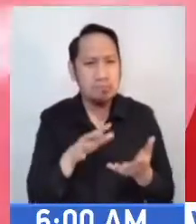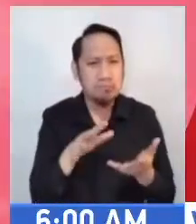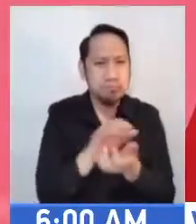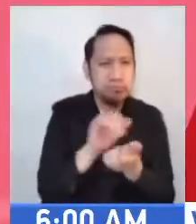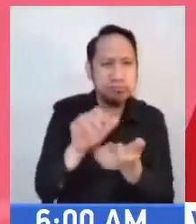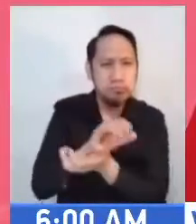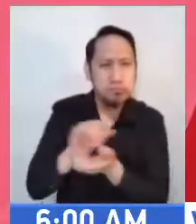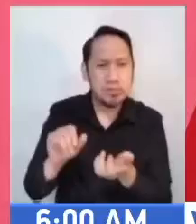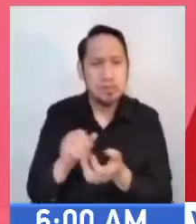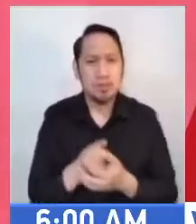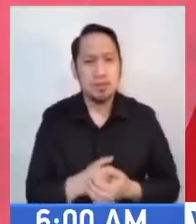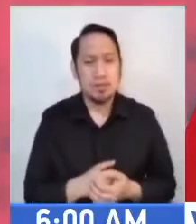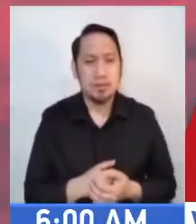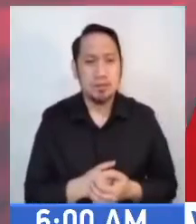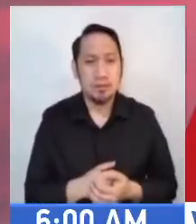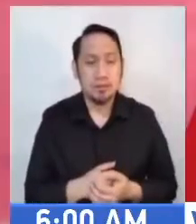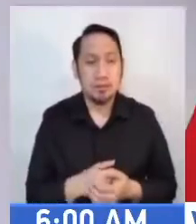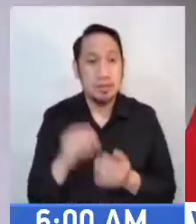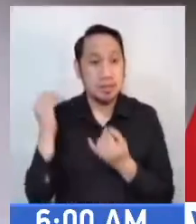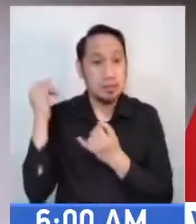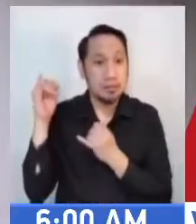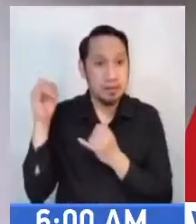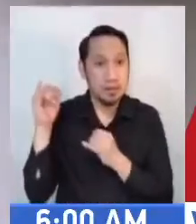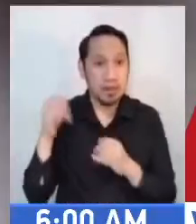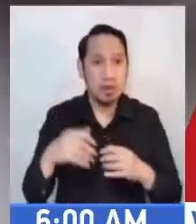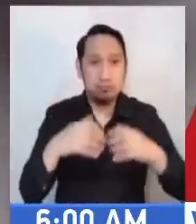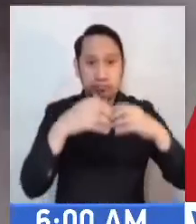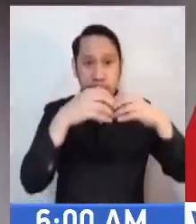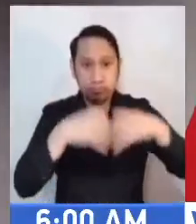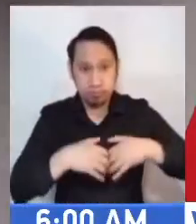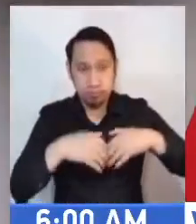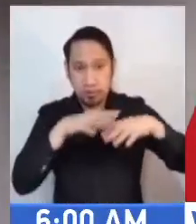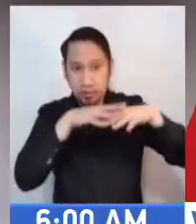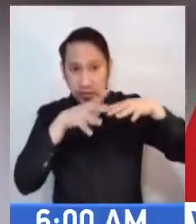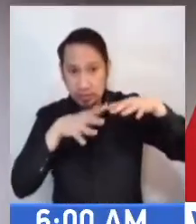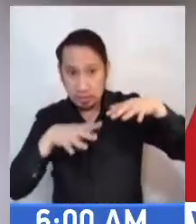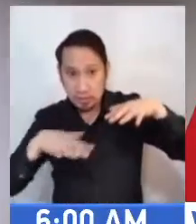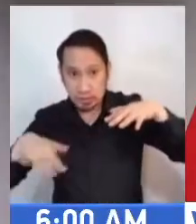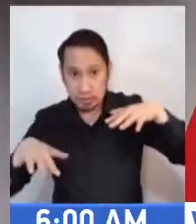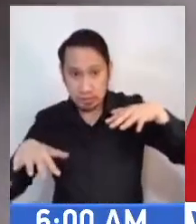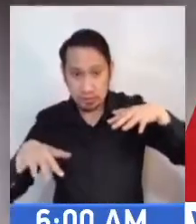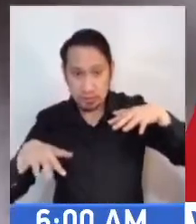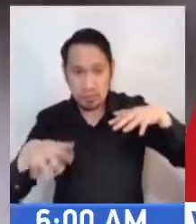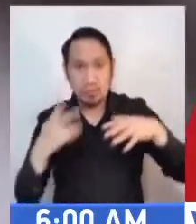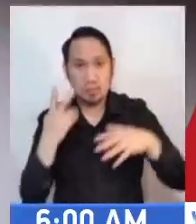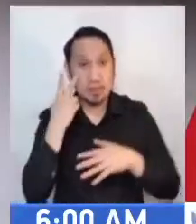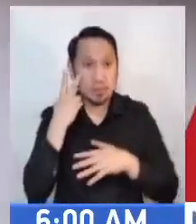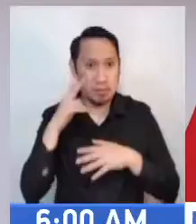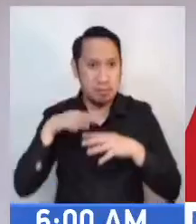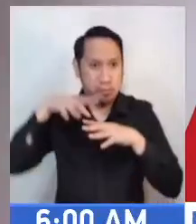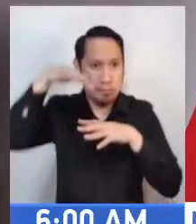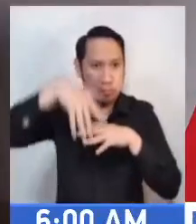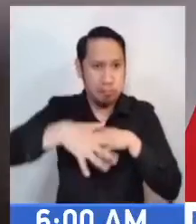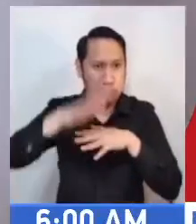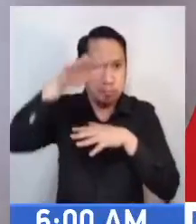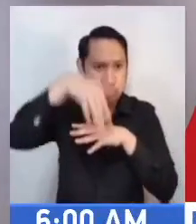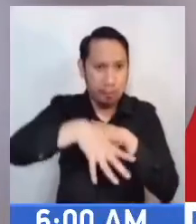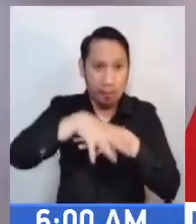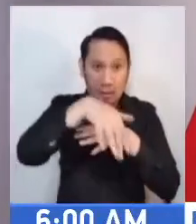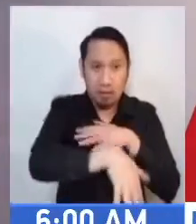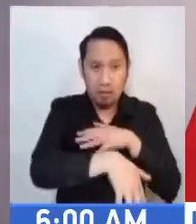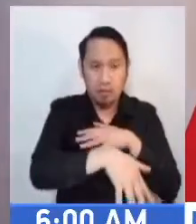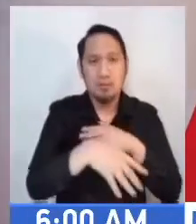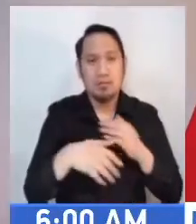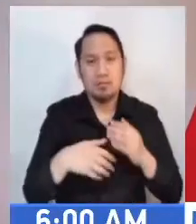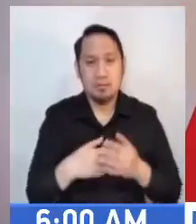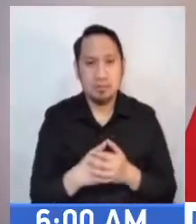Sa Ifugao, gumuho ang lupa sa barangay Tungod, Nagtila Falls, na dahil sa pagbagsak ng tubig. Nagdulot